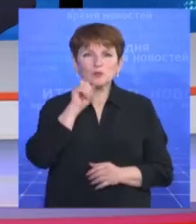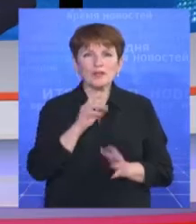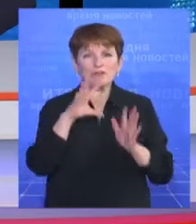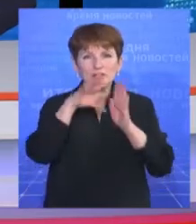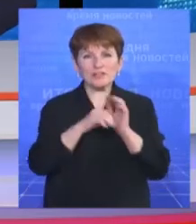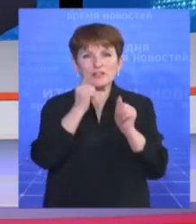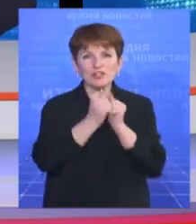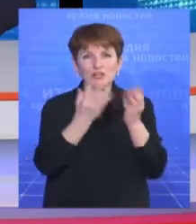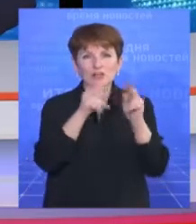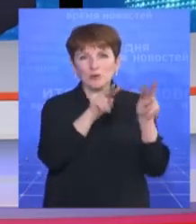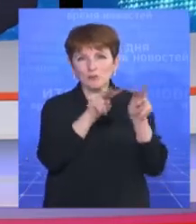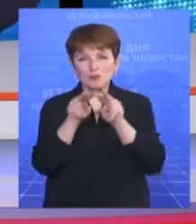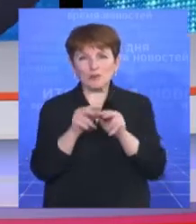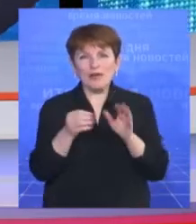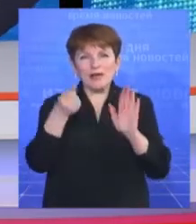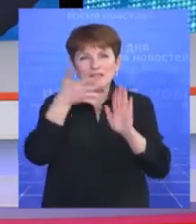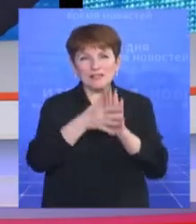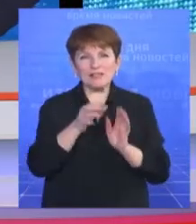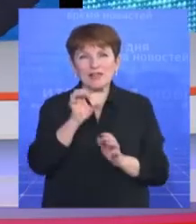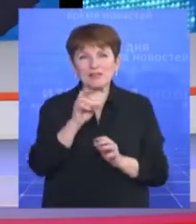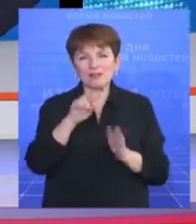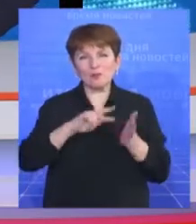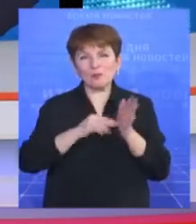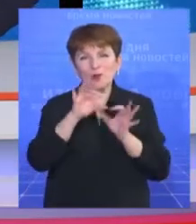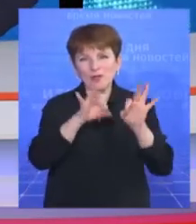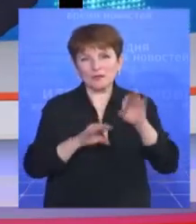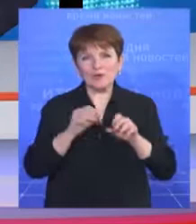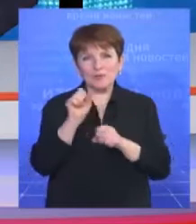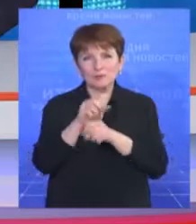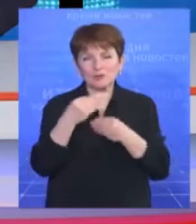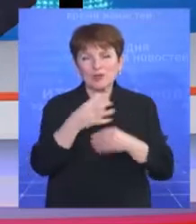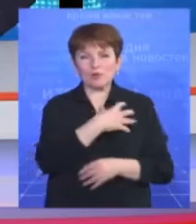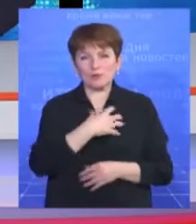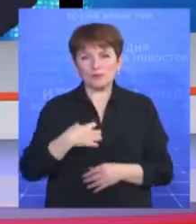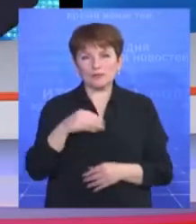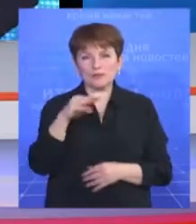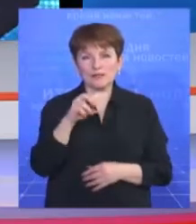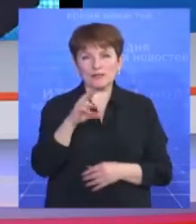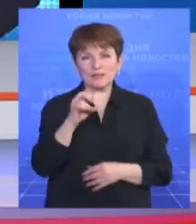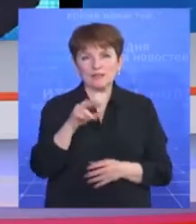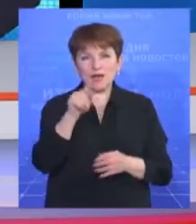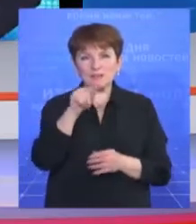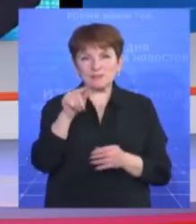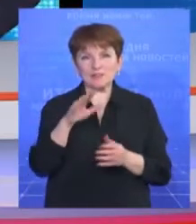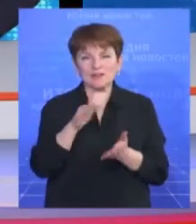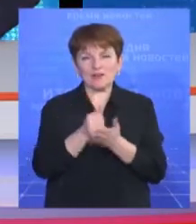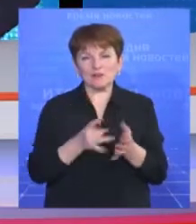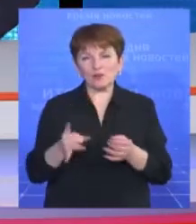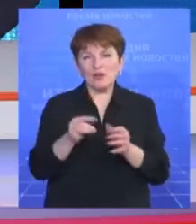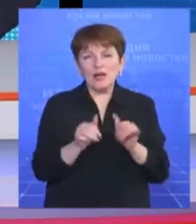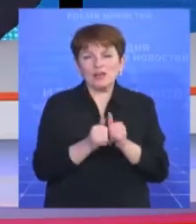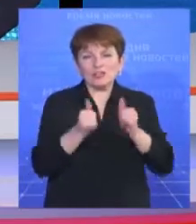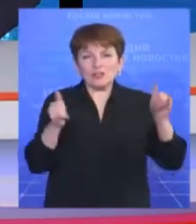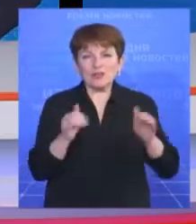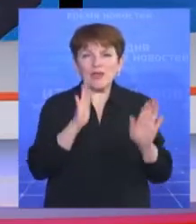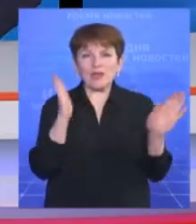На Южном Урале ввели ежедневный мониторинг реализации национальных проектов. Поручение дал губернатор Алексей Текслер. Отметил глава региона